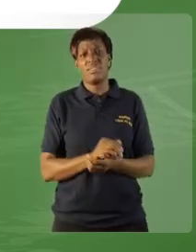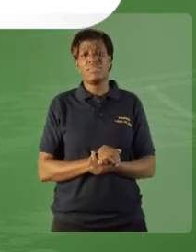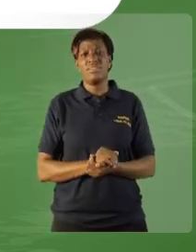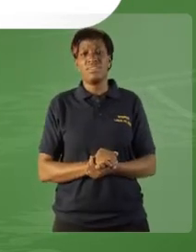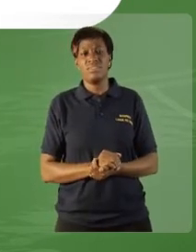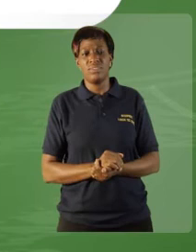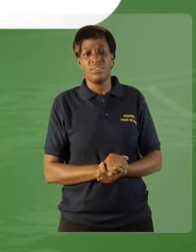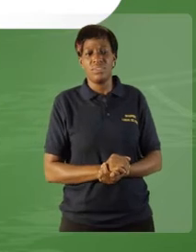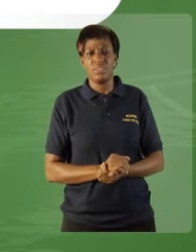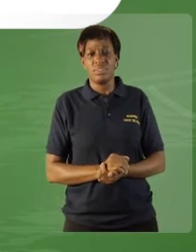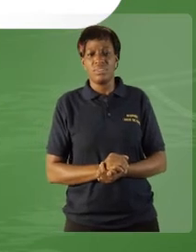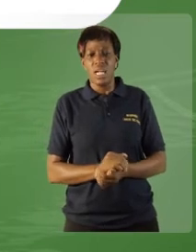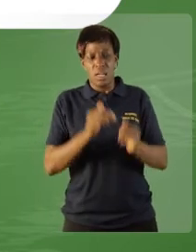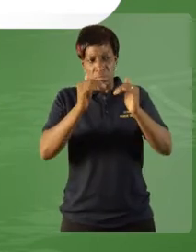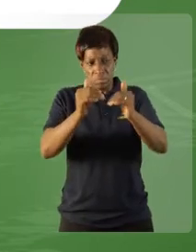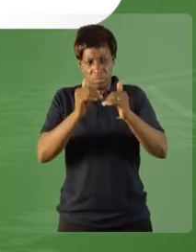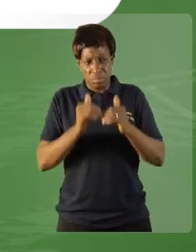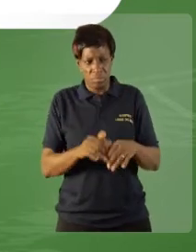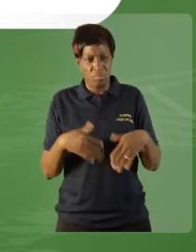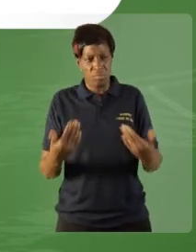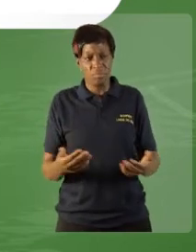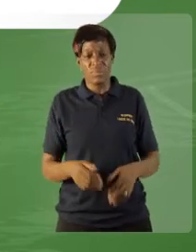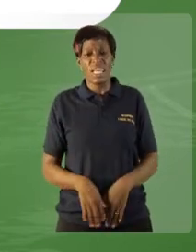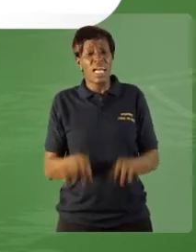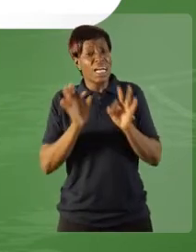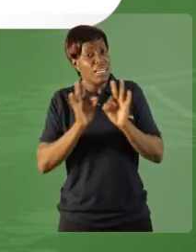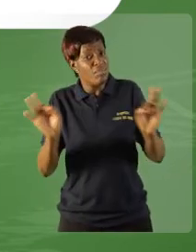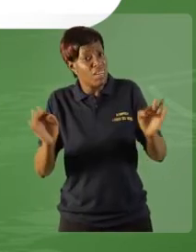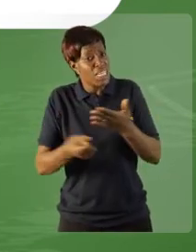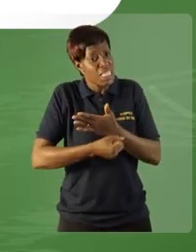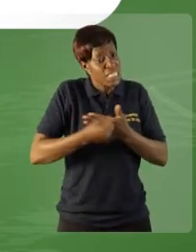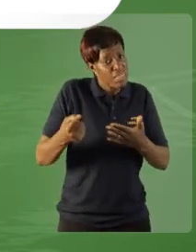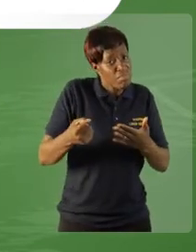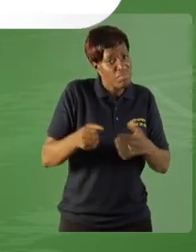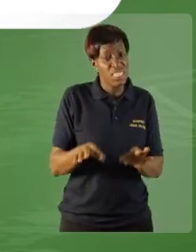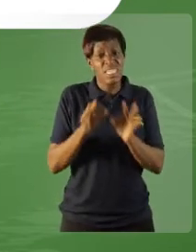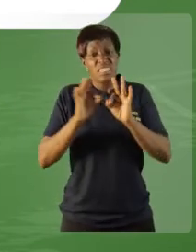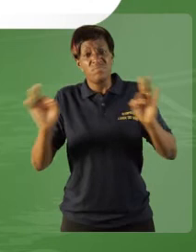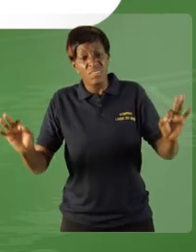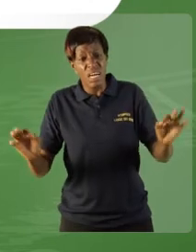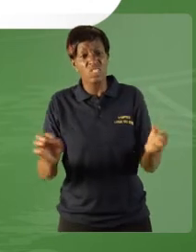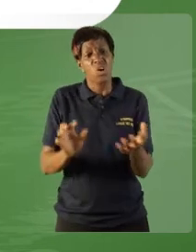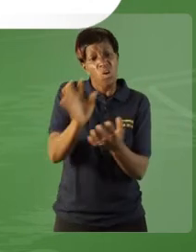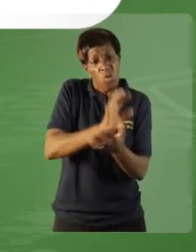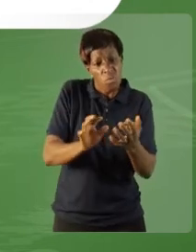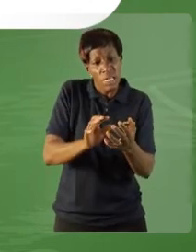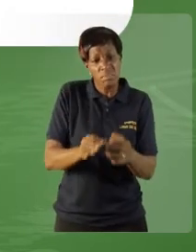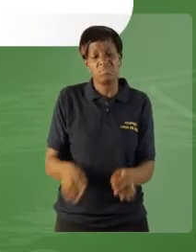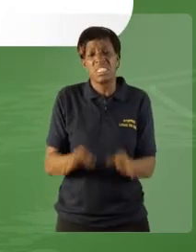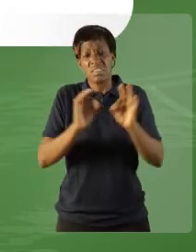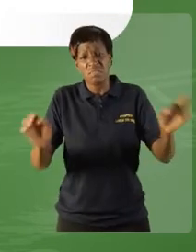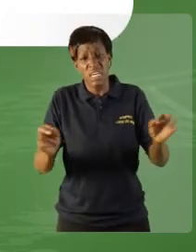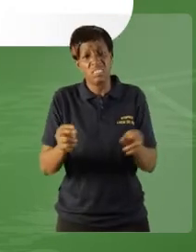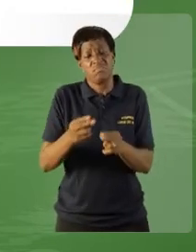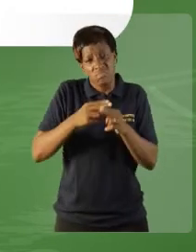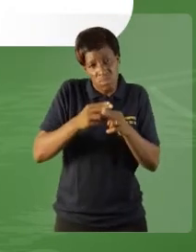syntaxe. Nous avons des phrases simples, des phrases complexes de longueur réduite.